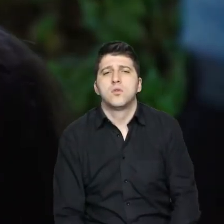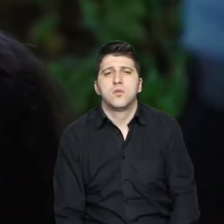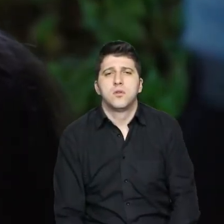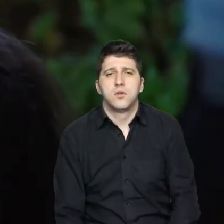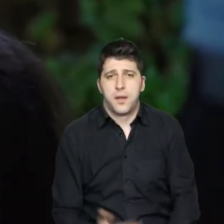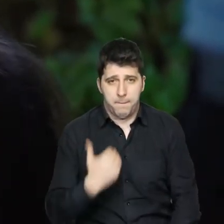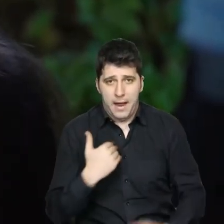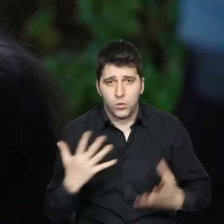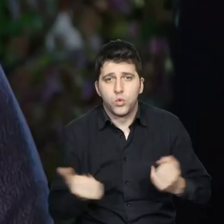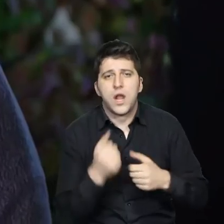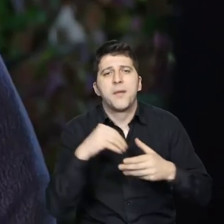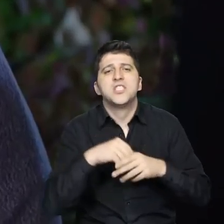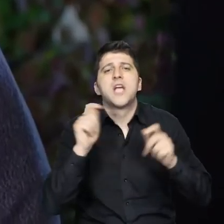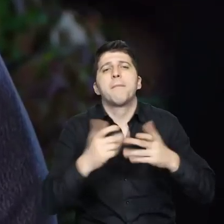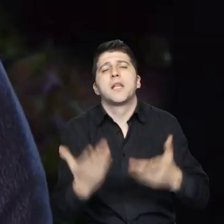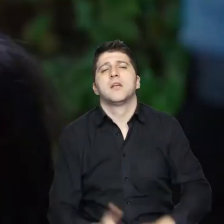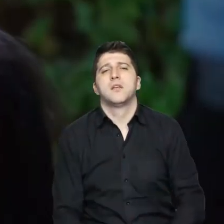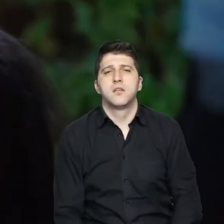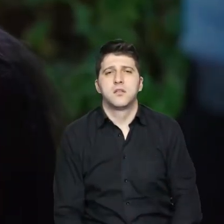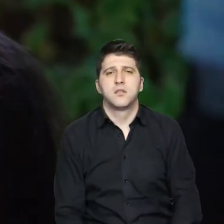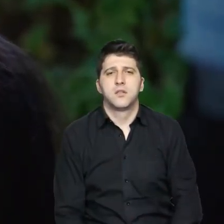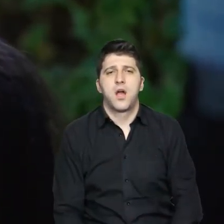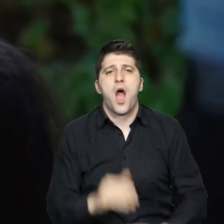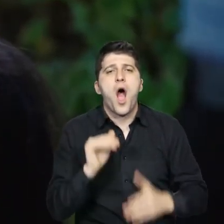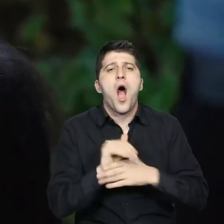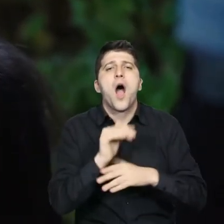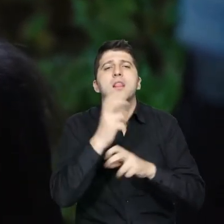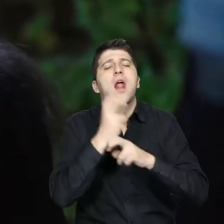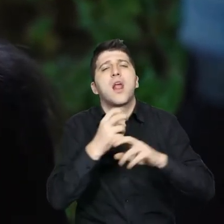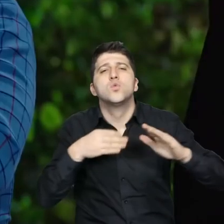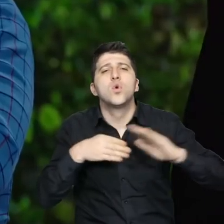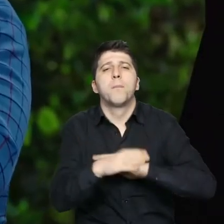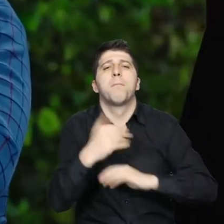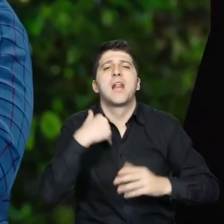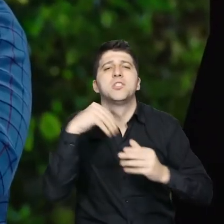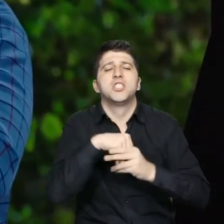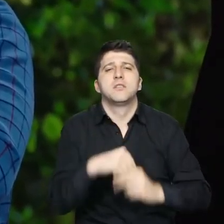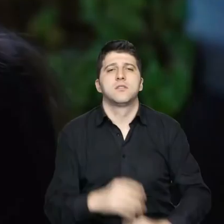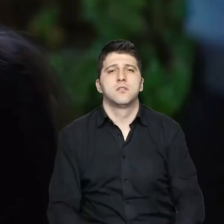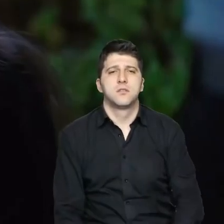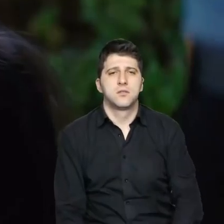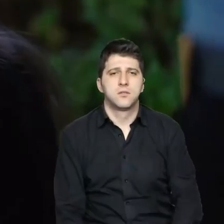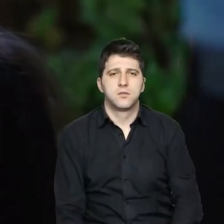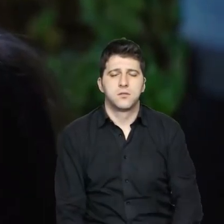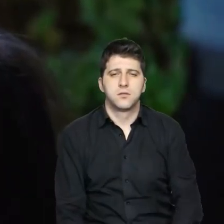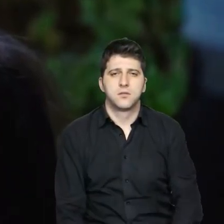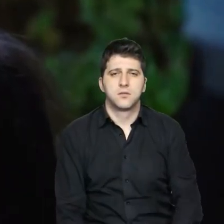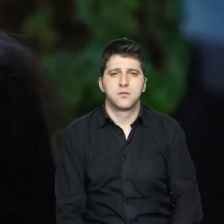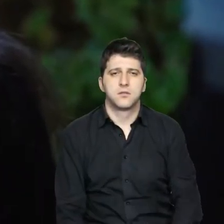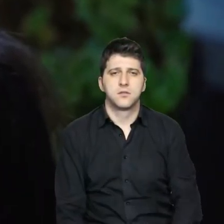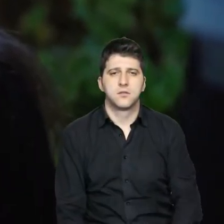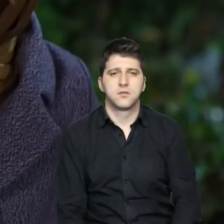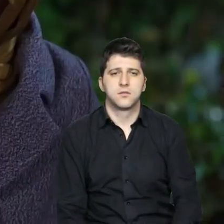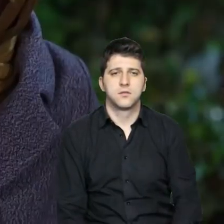Beni kurtarmak için yaptı. Hayatını tehlikeye attı o benim için. Herkes şaşkın, İsmail